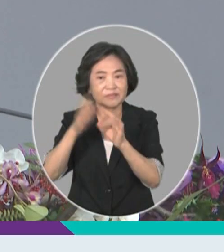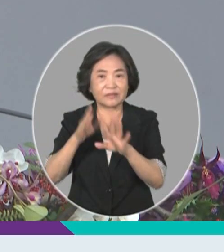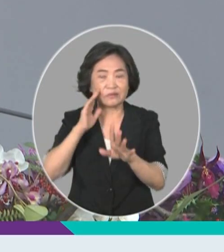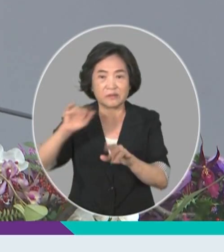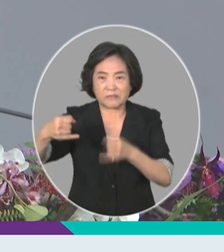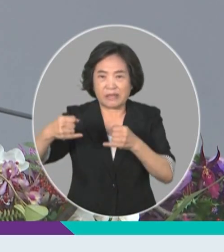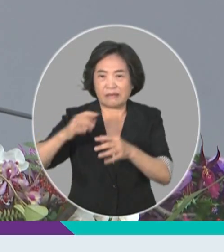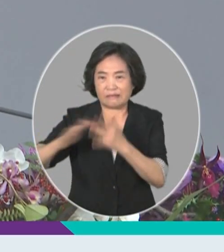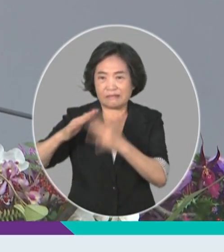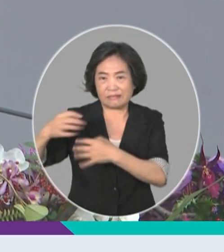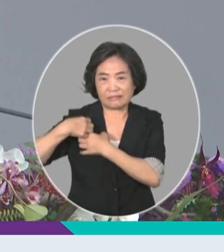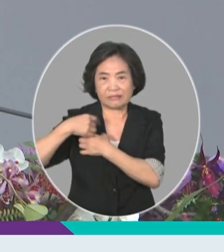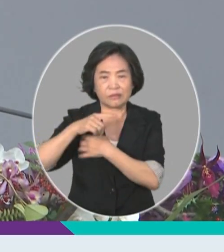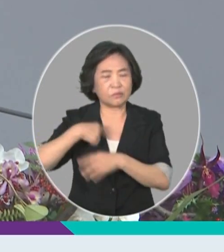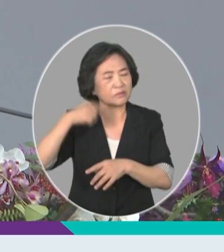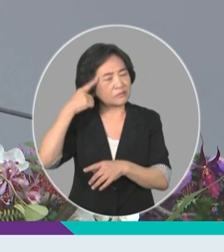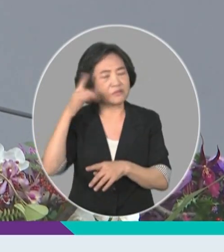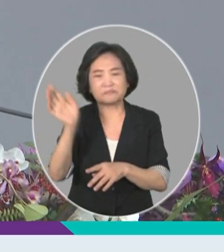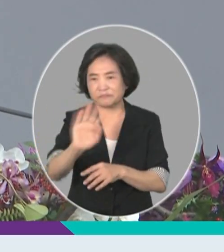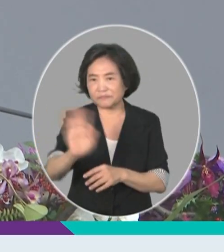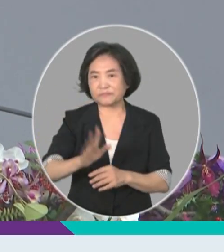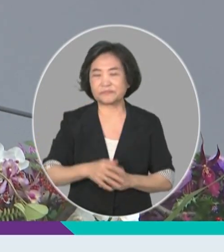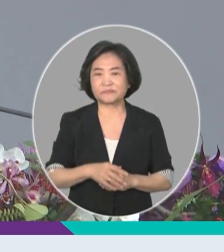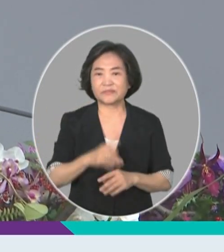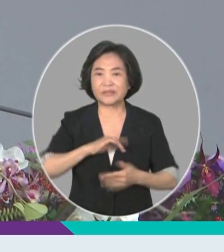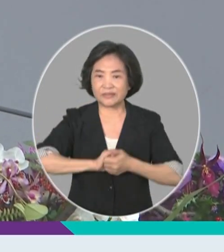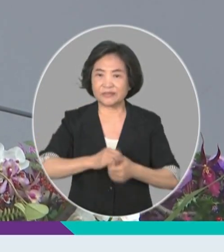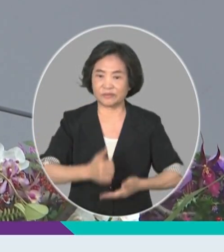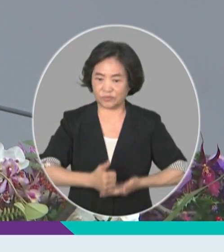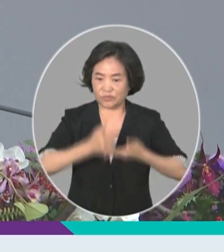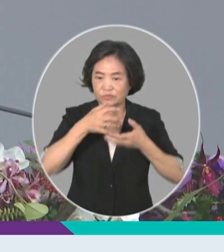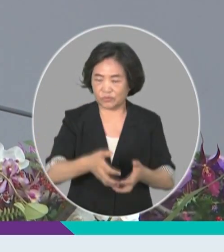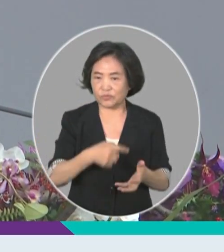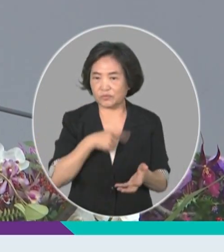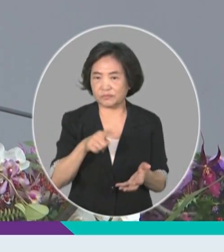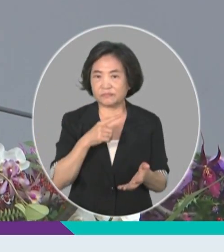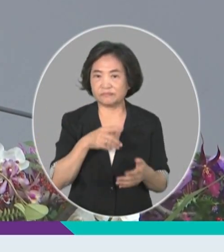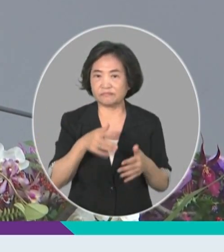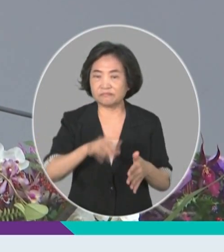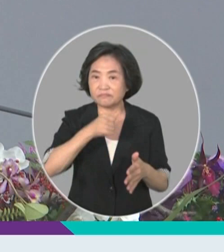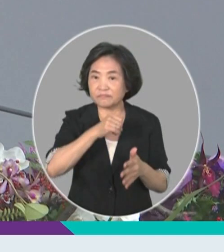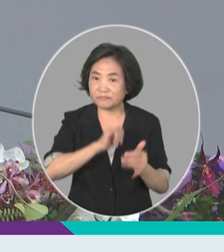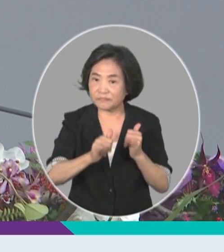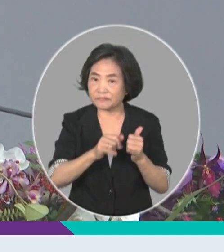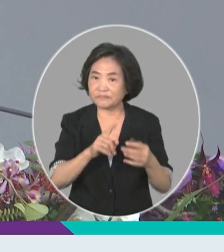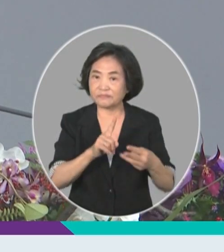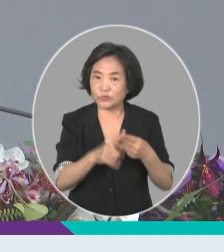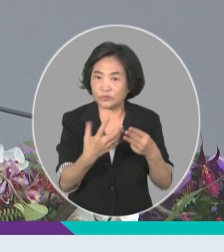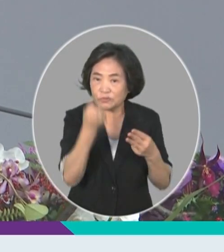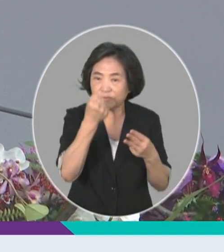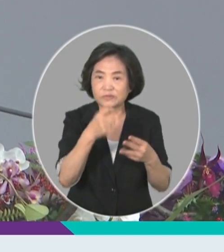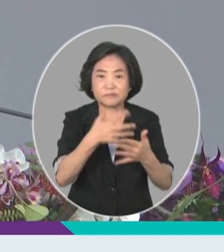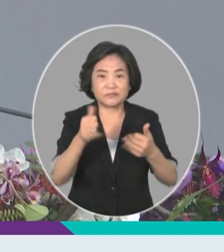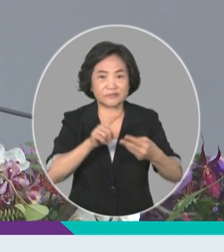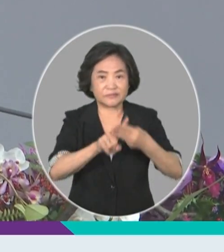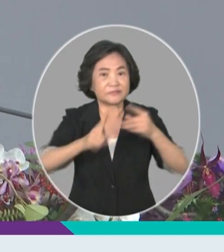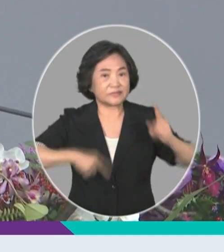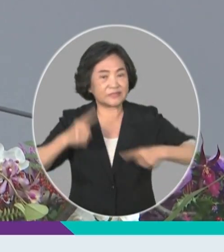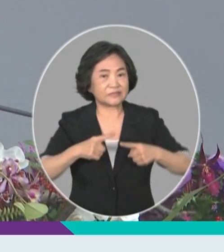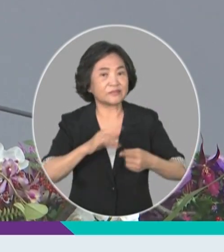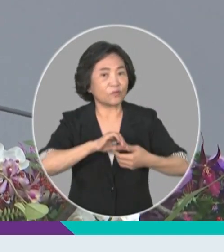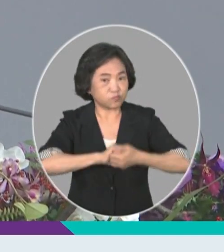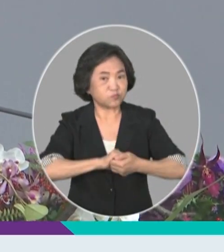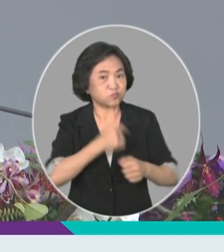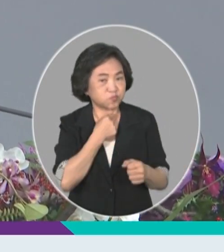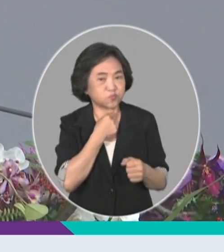对不是两岸的选项，唯有尊重台湾人民对主权和民主自由的坚持，才